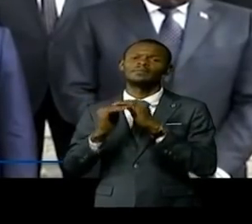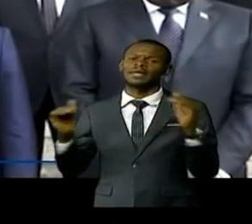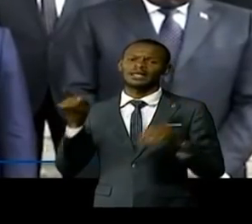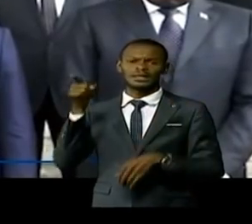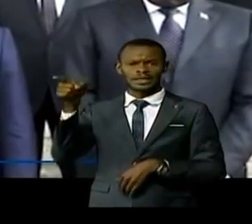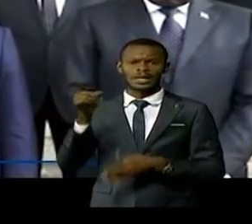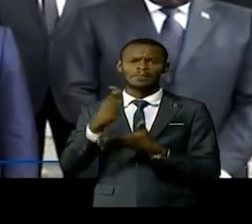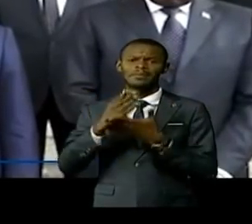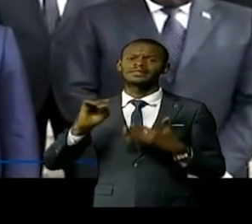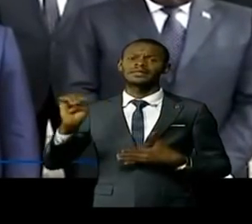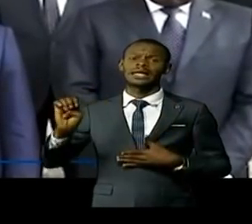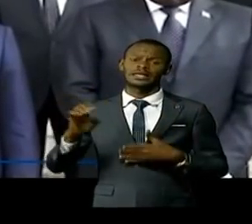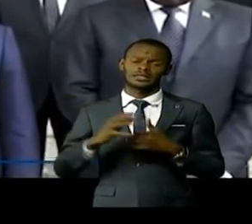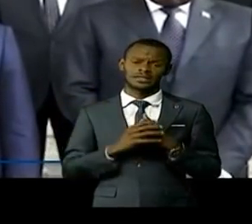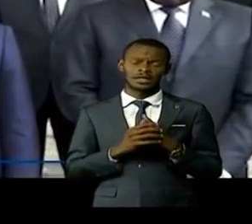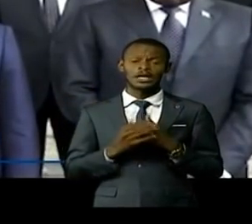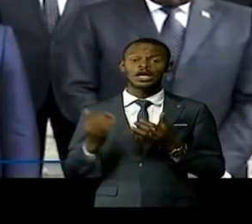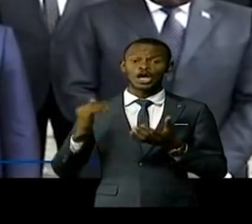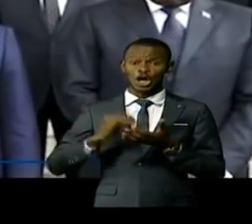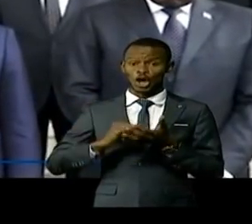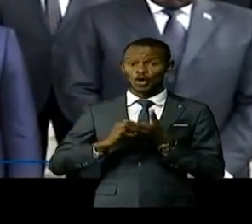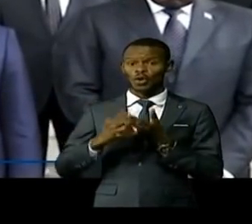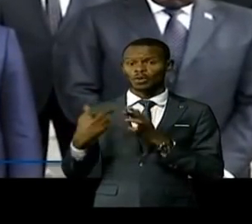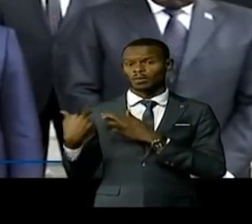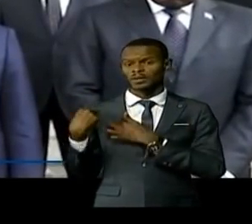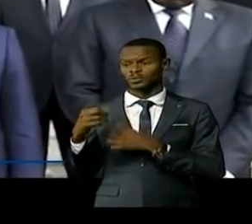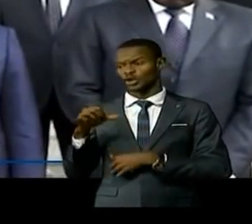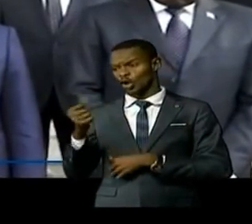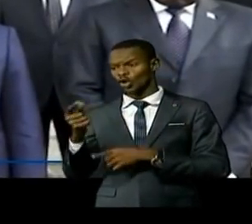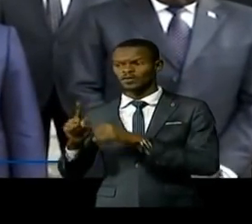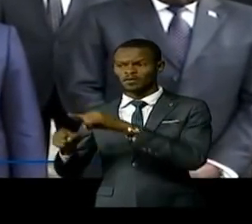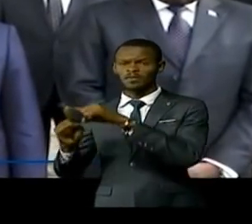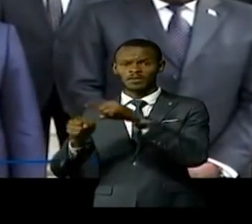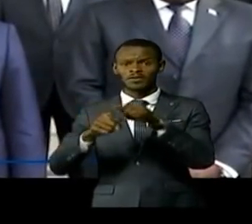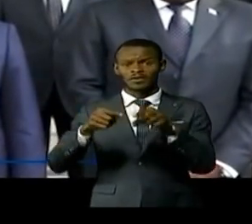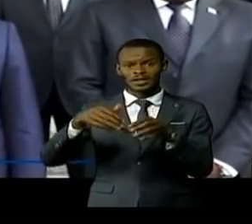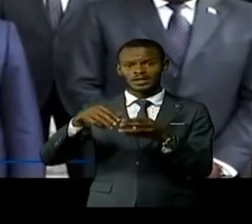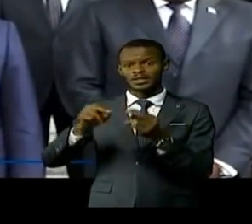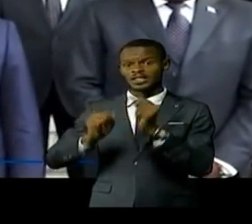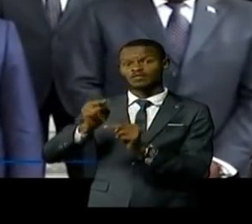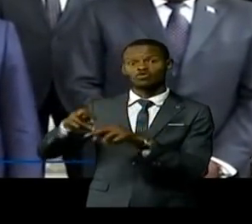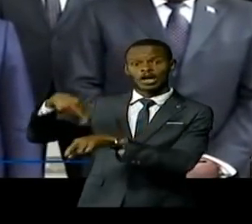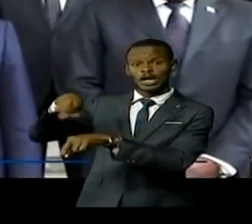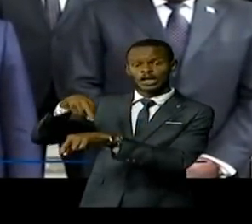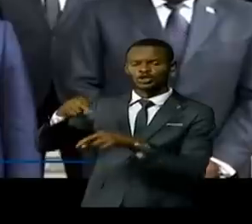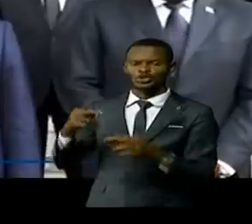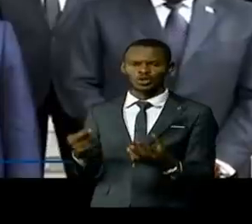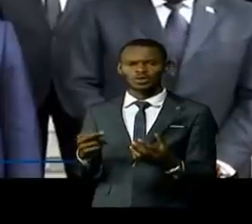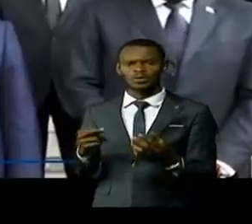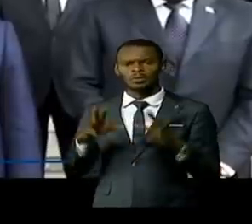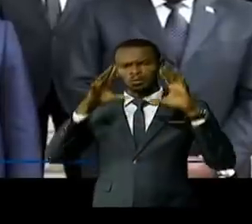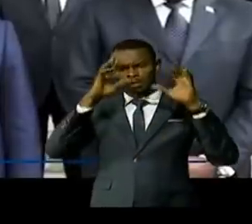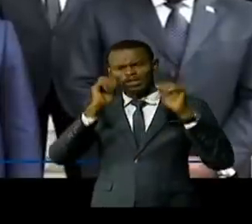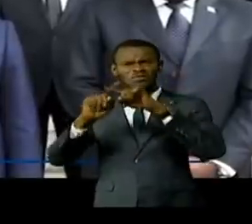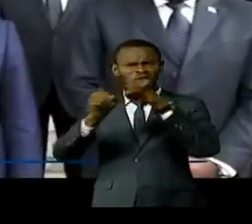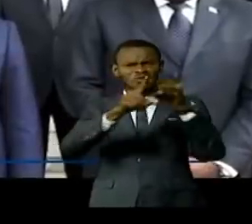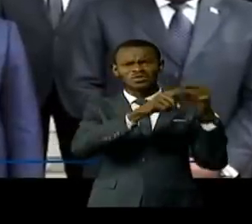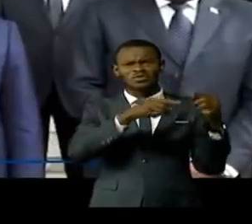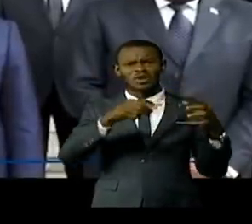y a d'autres acteurs de la région qui ont fait des progrès dans leurs relations bilatérales, mais il y a plus à faire, c'est